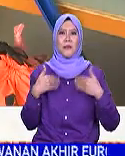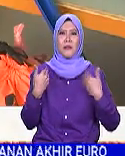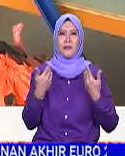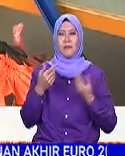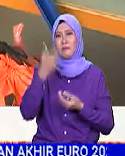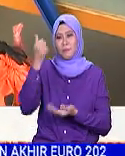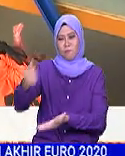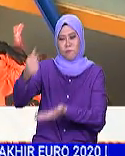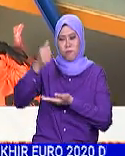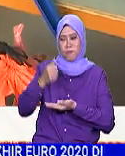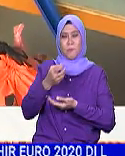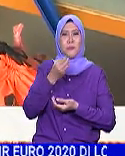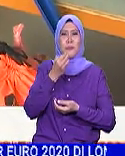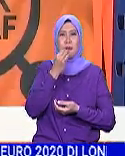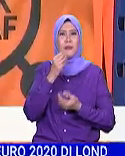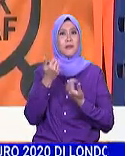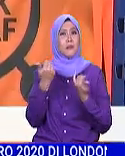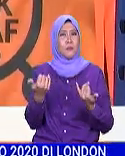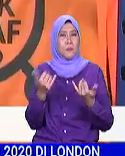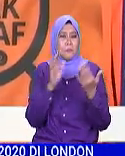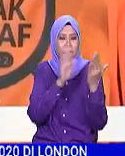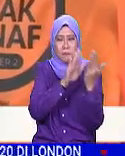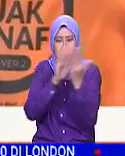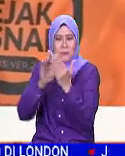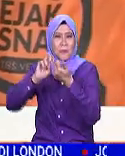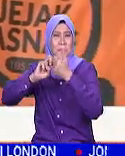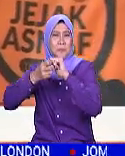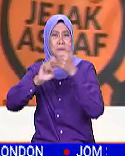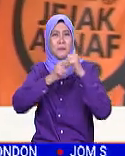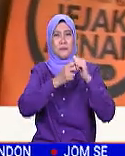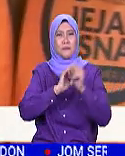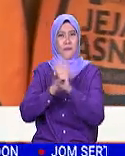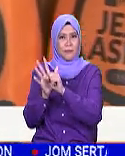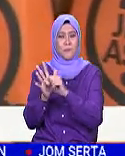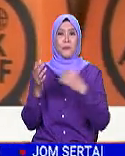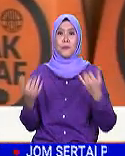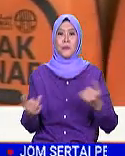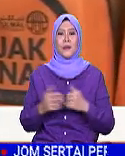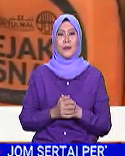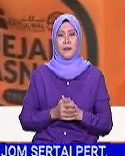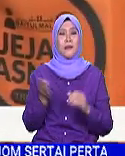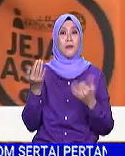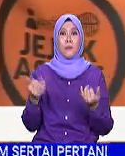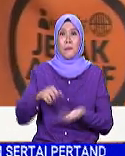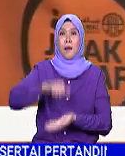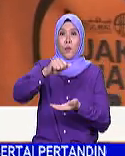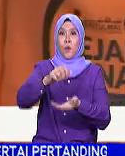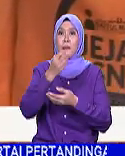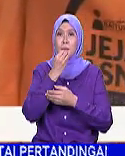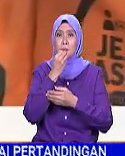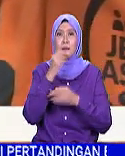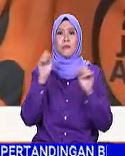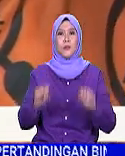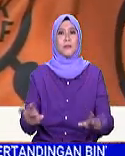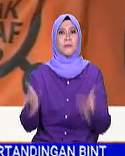diberikan oleh TBS dalam melalui tempo sukar ketika ini bagi sehat band bantuan bakul makanan berkenaan